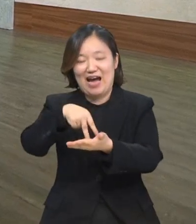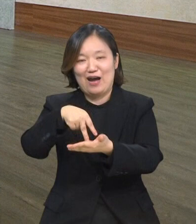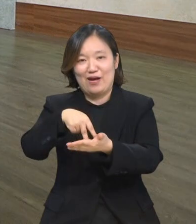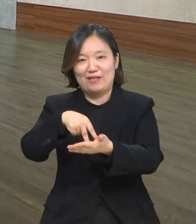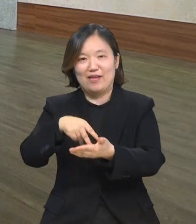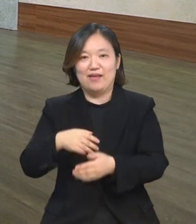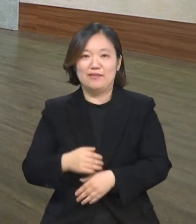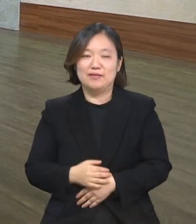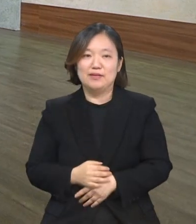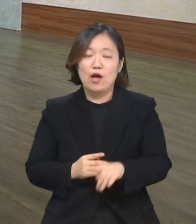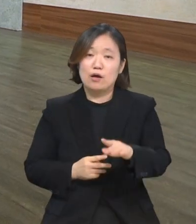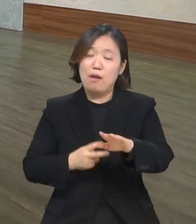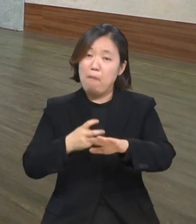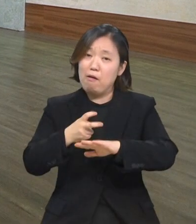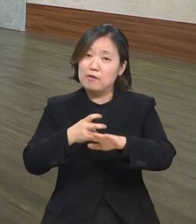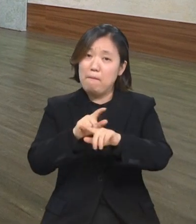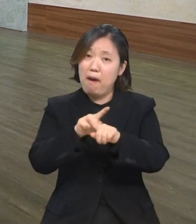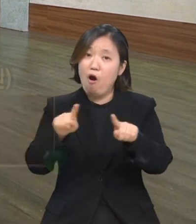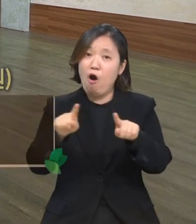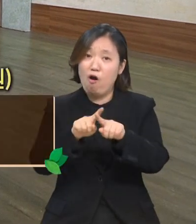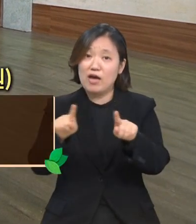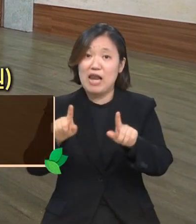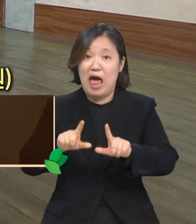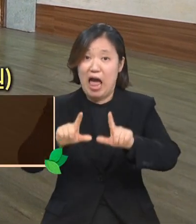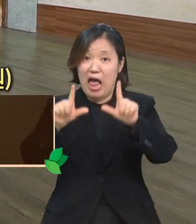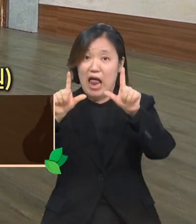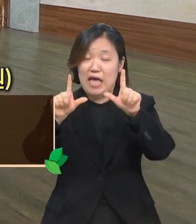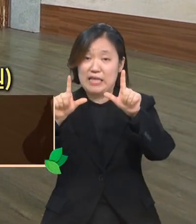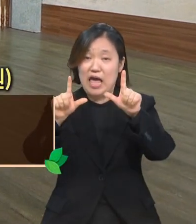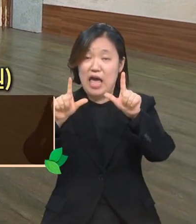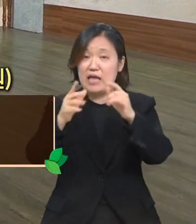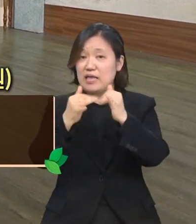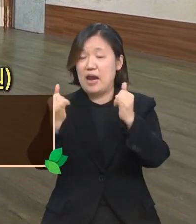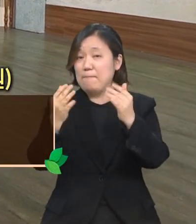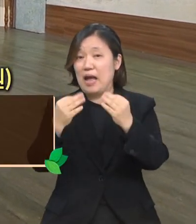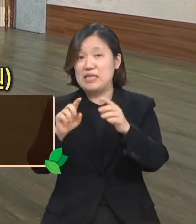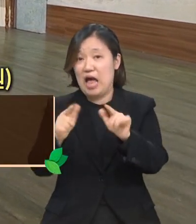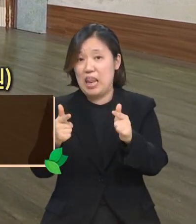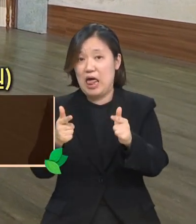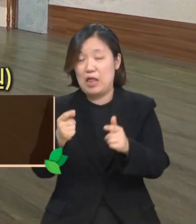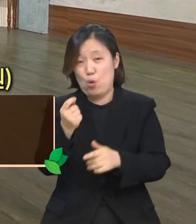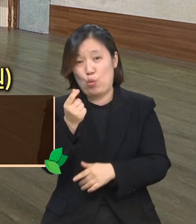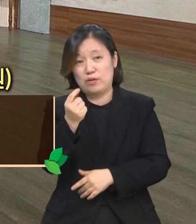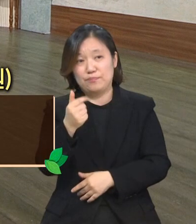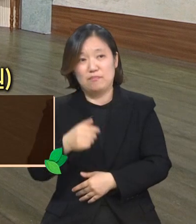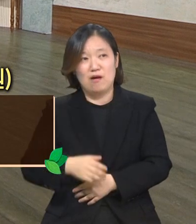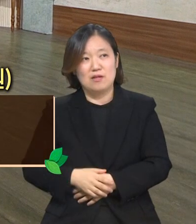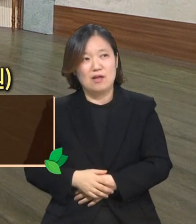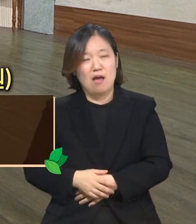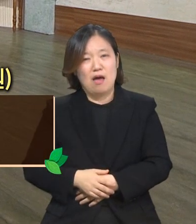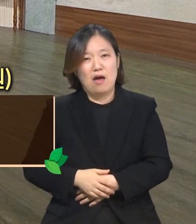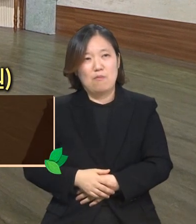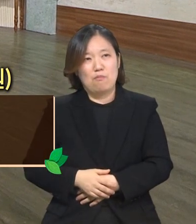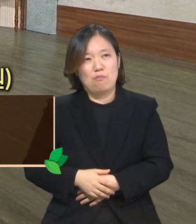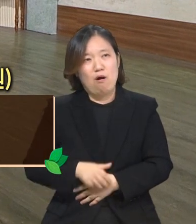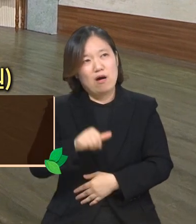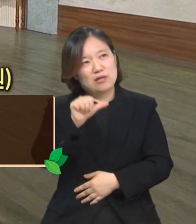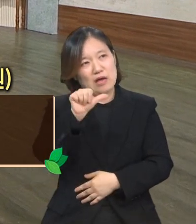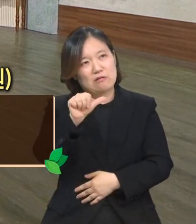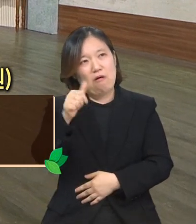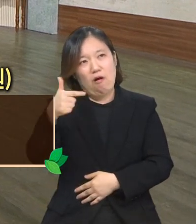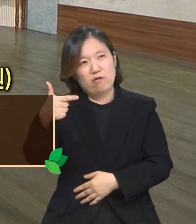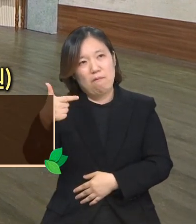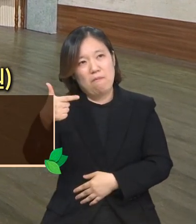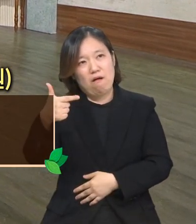사람이 많지 않아요 평일 날에는 평일 날에는 버스에 사람이 많아야 뭐 많아야 열 명도 안 됐던 것